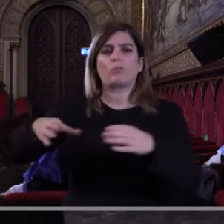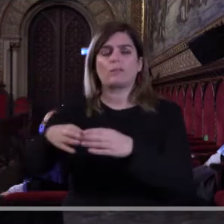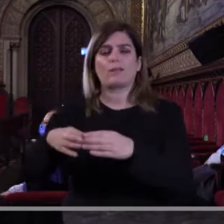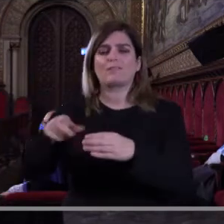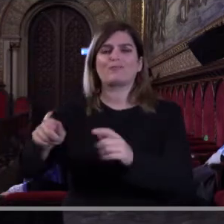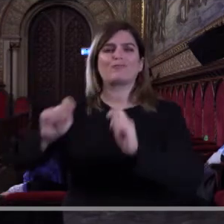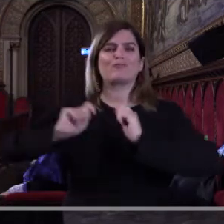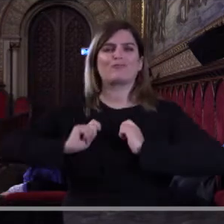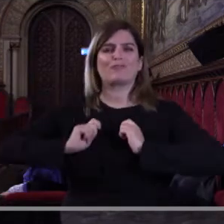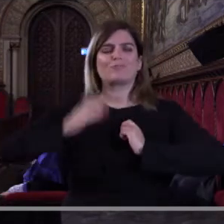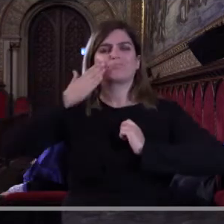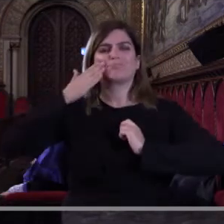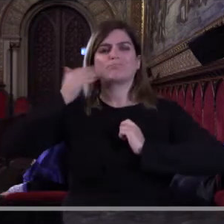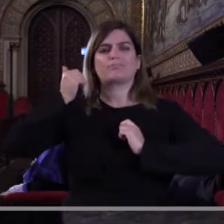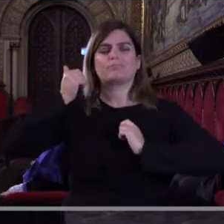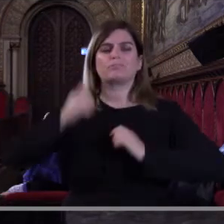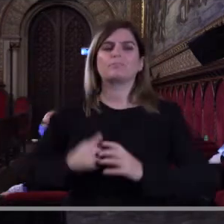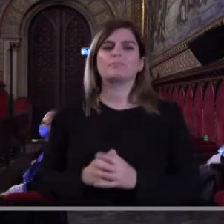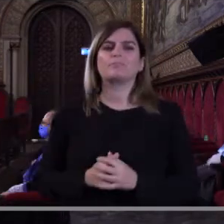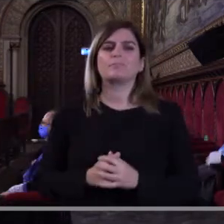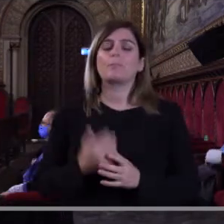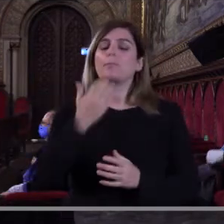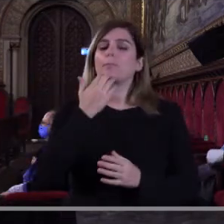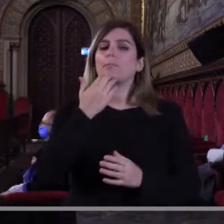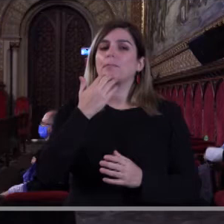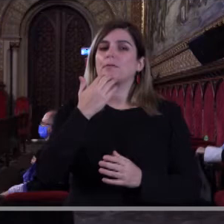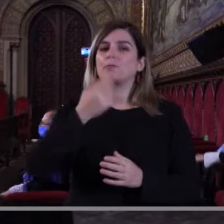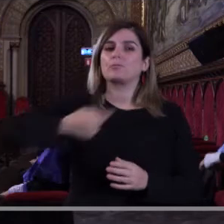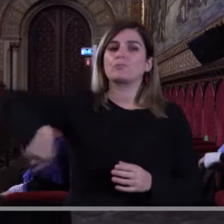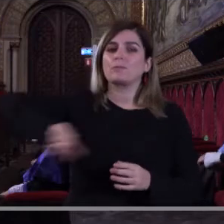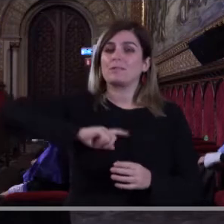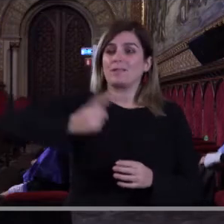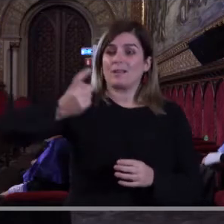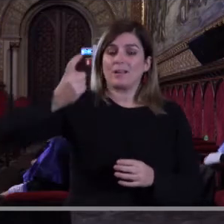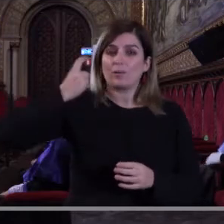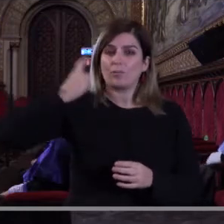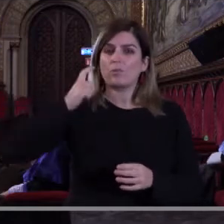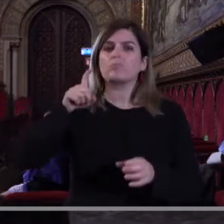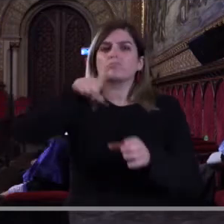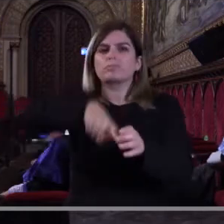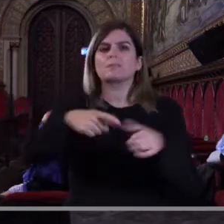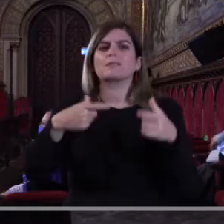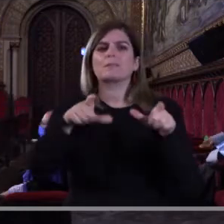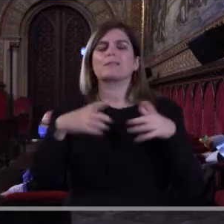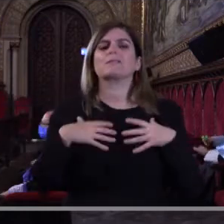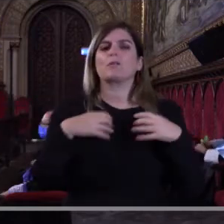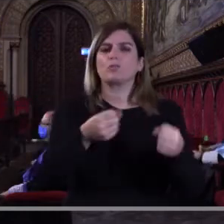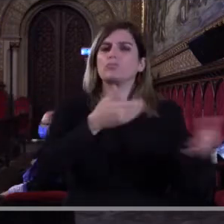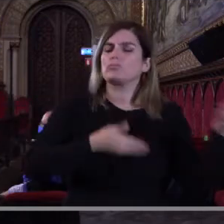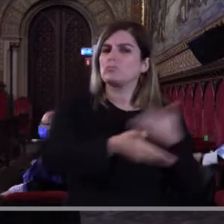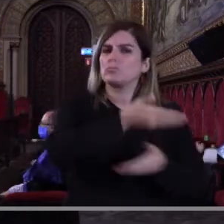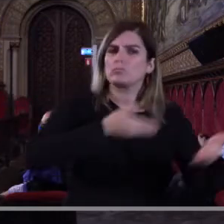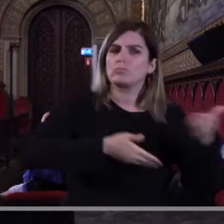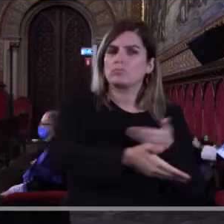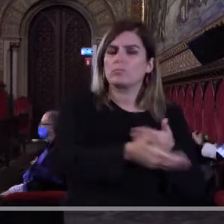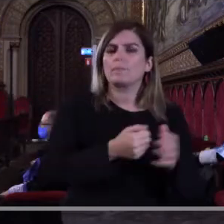fan sentir especialment orgullosos, com és ara la col·laboració dels estudiants amb el Departament de Salut, la fabricació